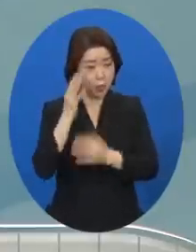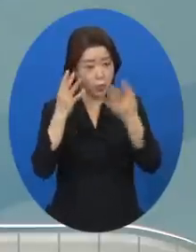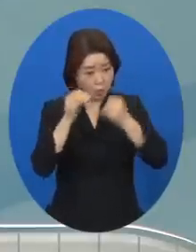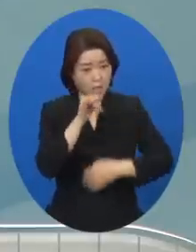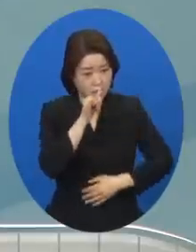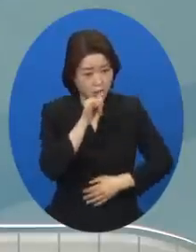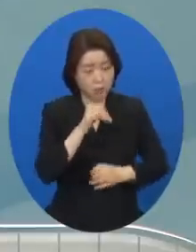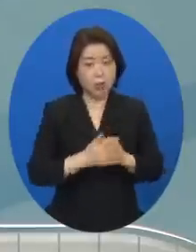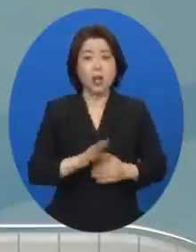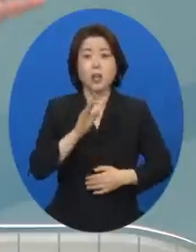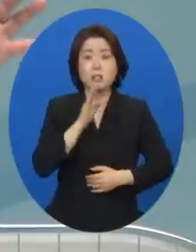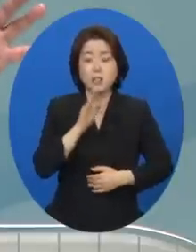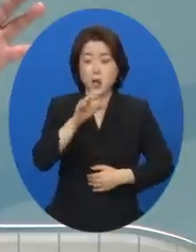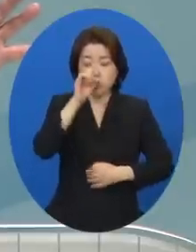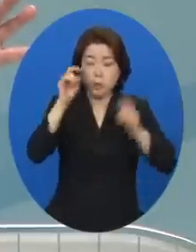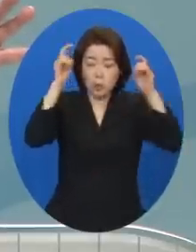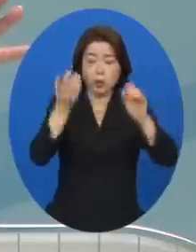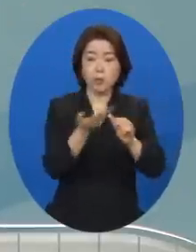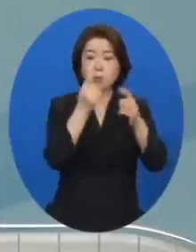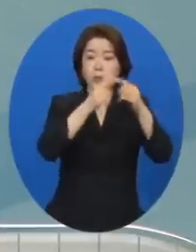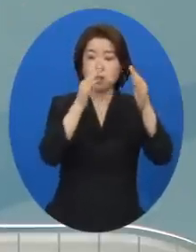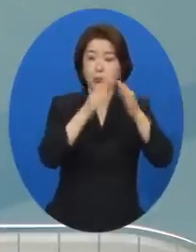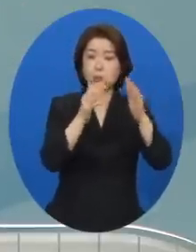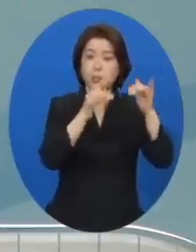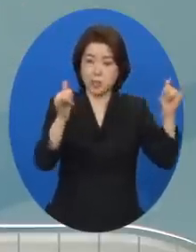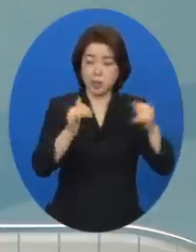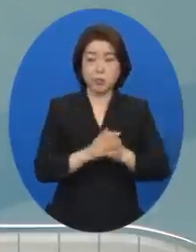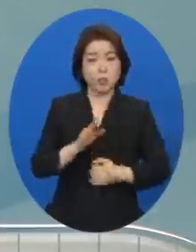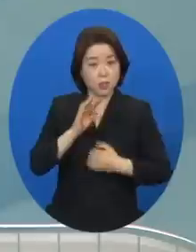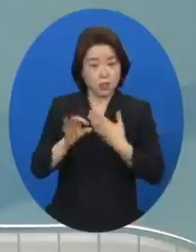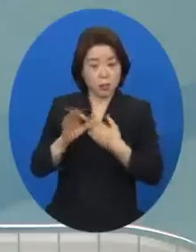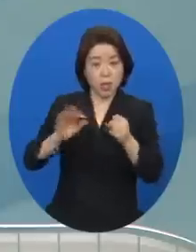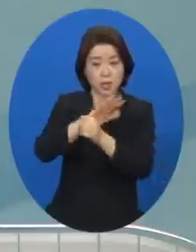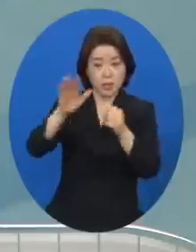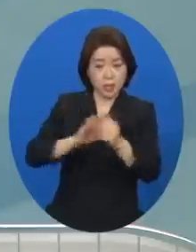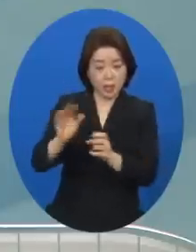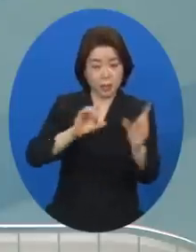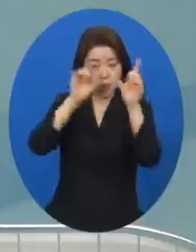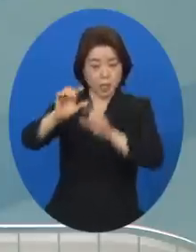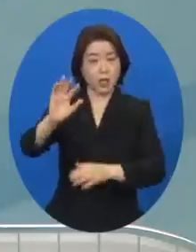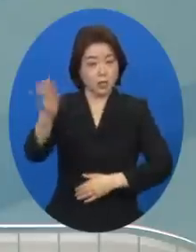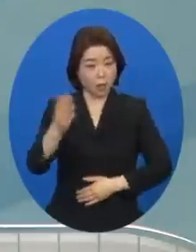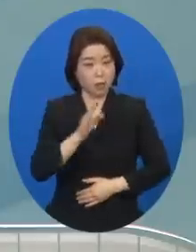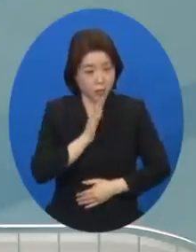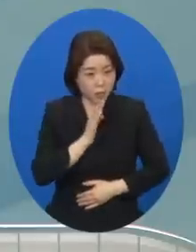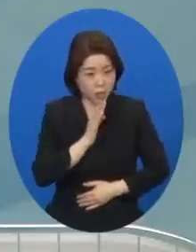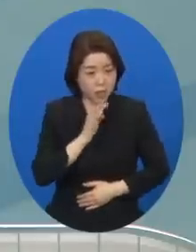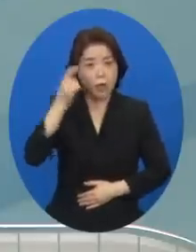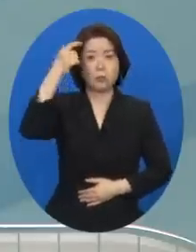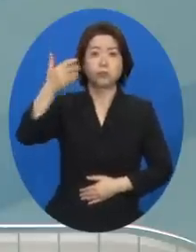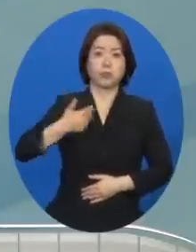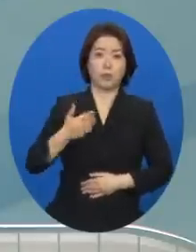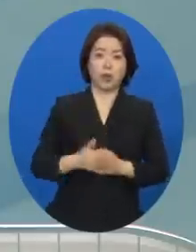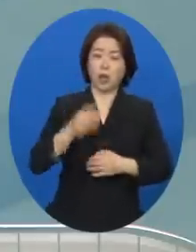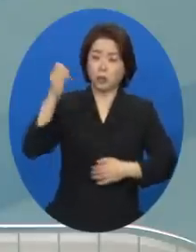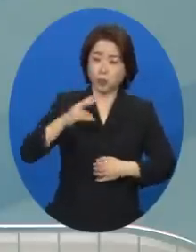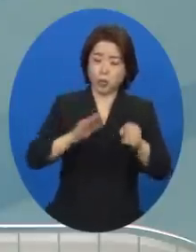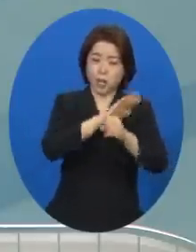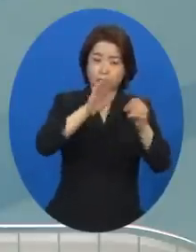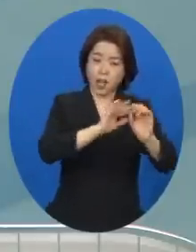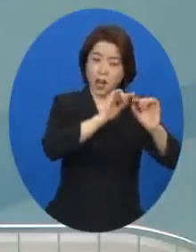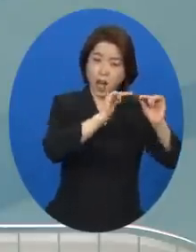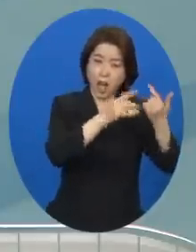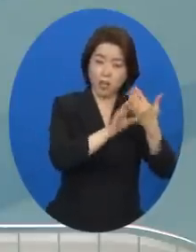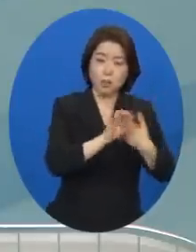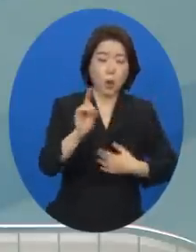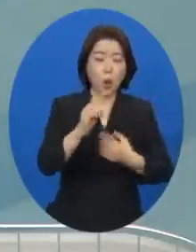정말 선한 목적에 교인들은 그러면 사랑하며 살게 되었냐 또 사랑하지 않으면